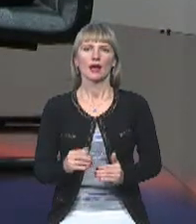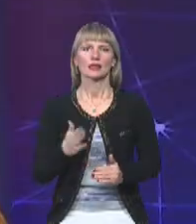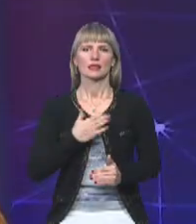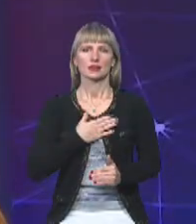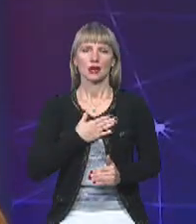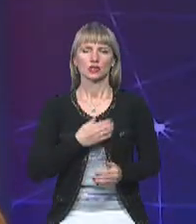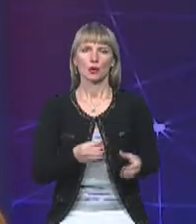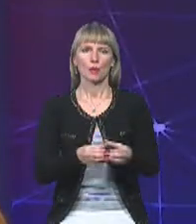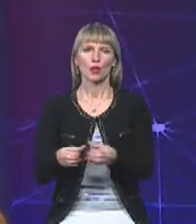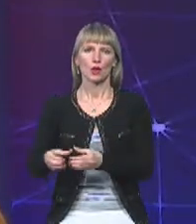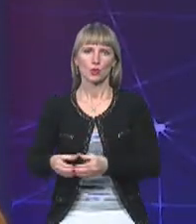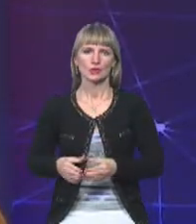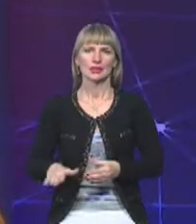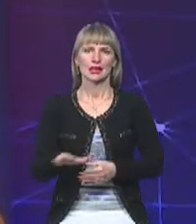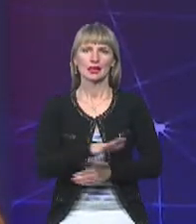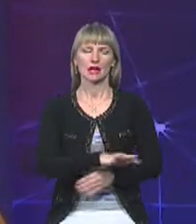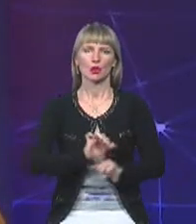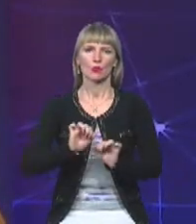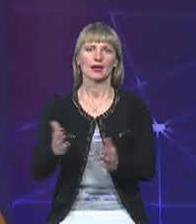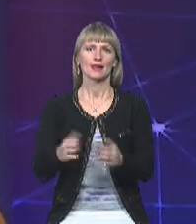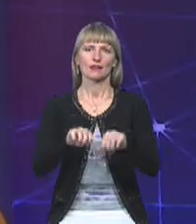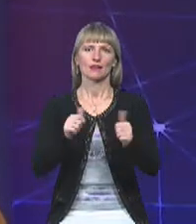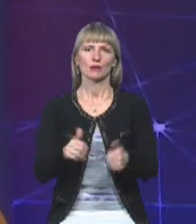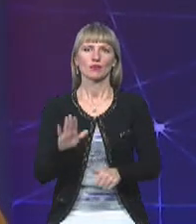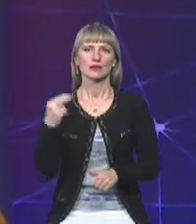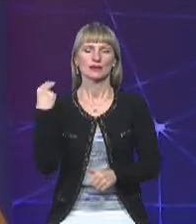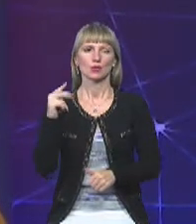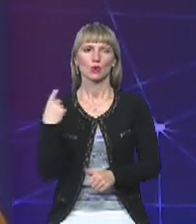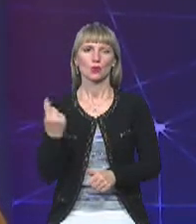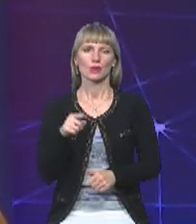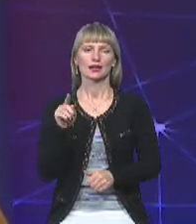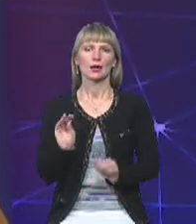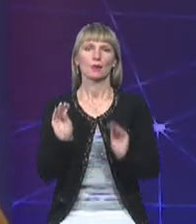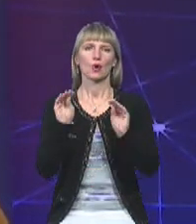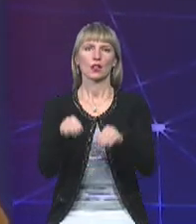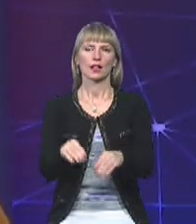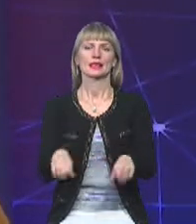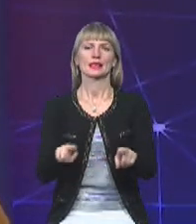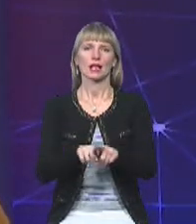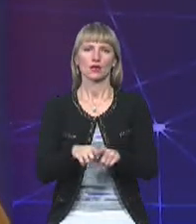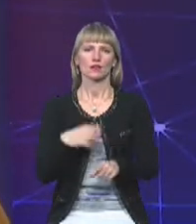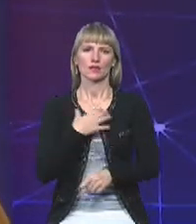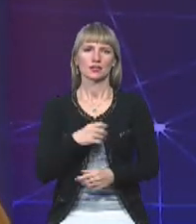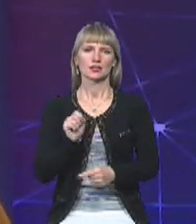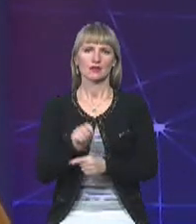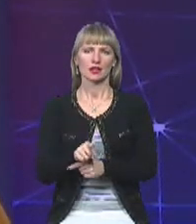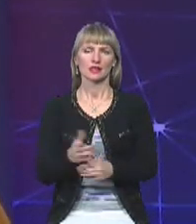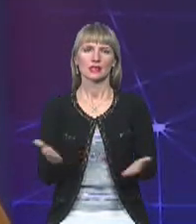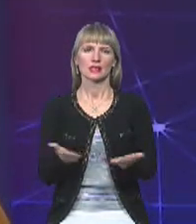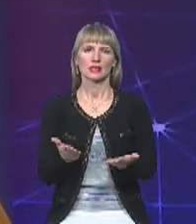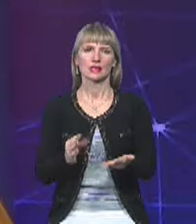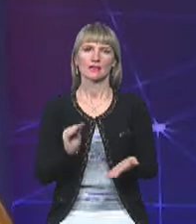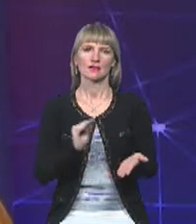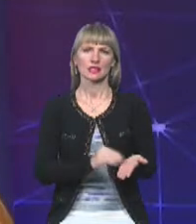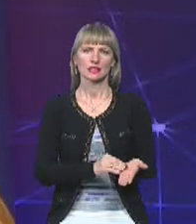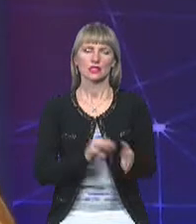наших підрозділів територіальної оборони, які формуються в Запорізькій області, на них покладені також основні завдання, які